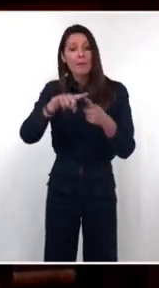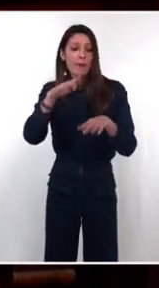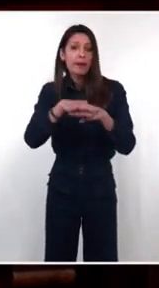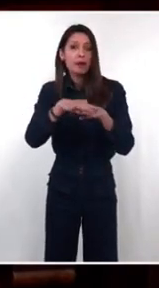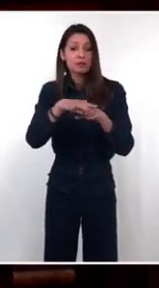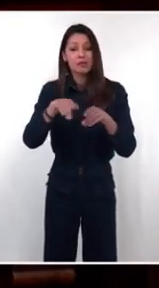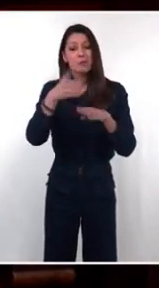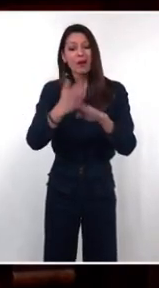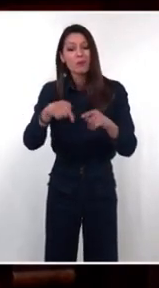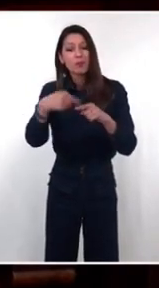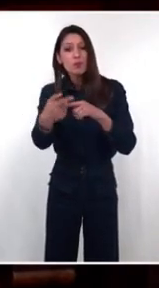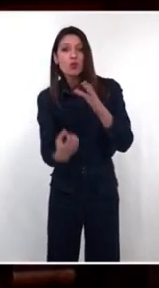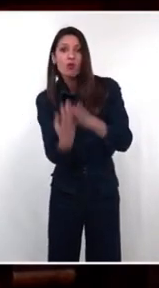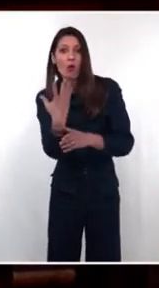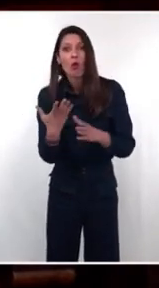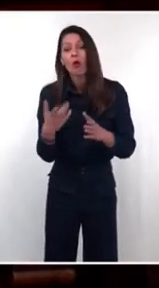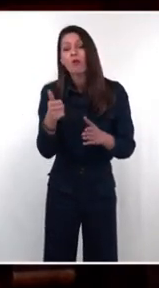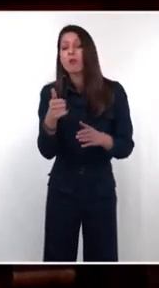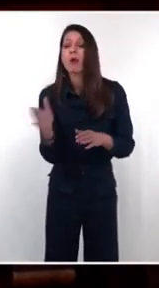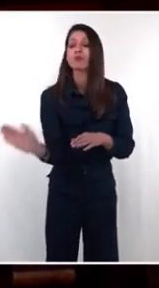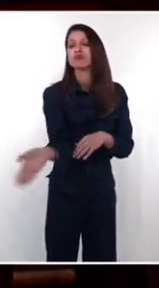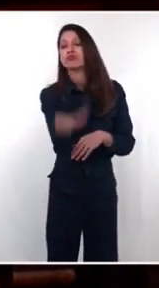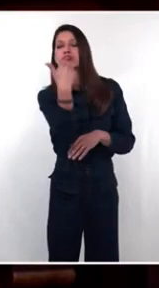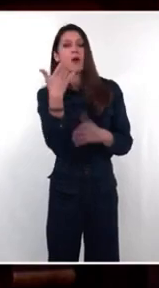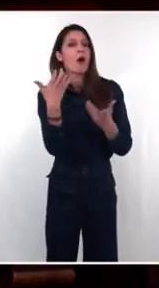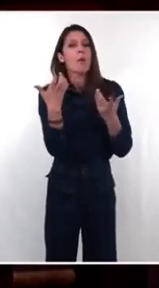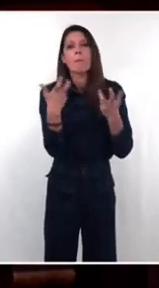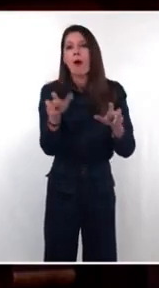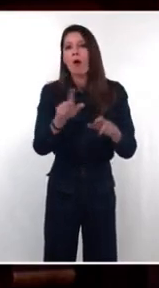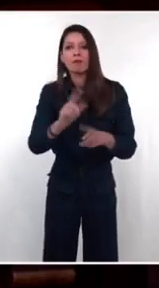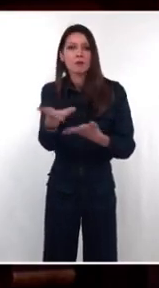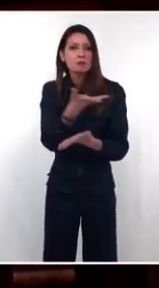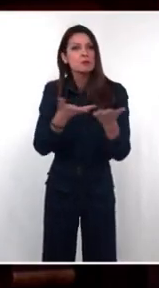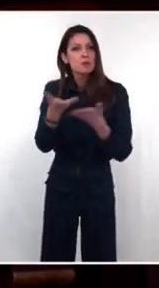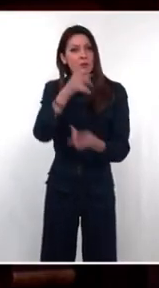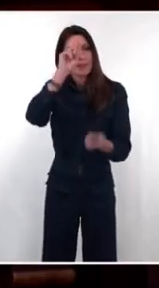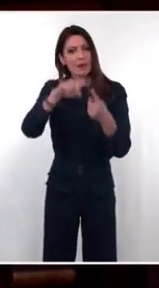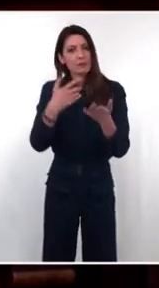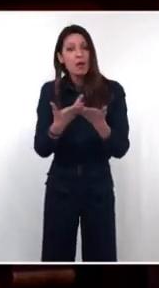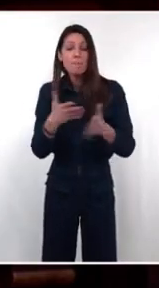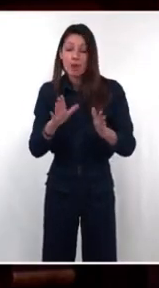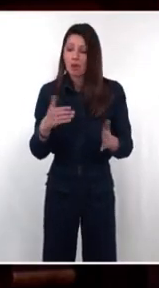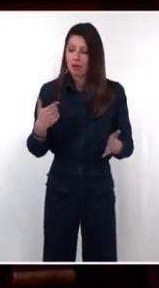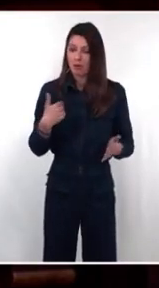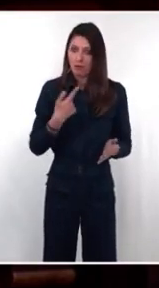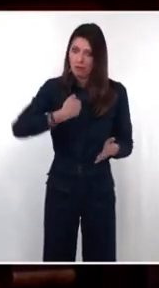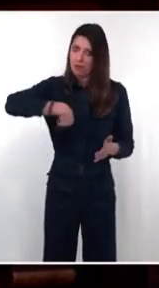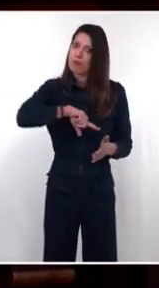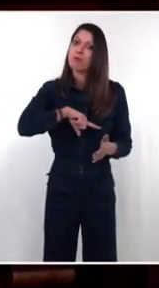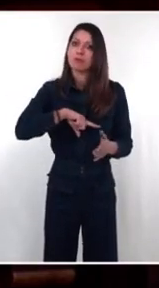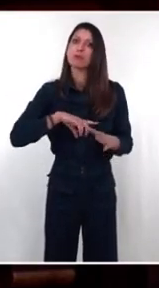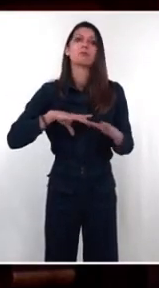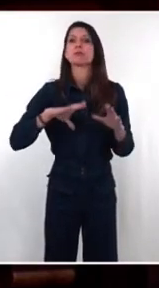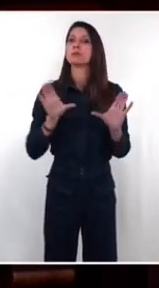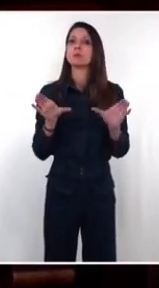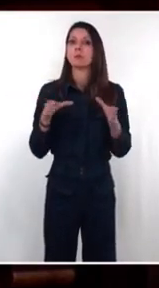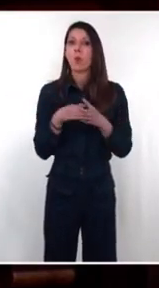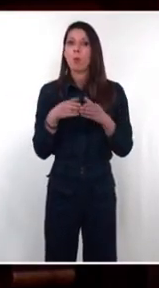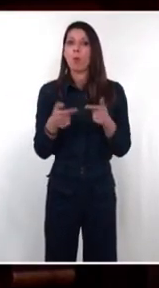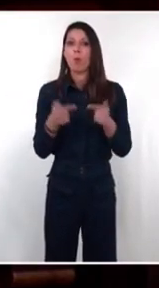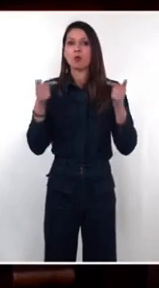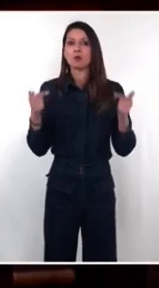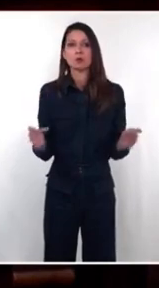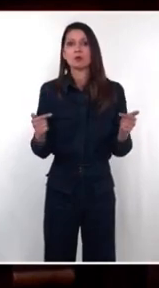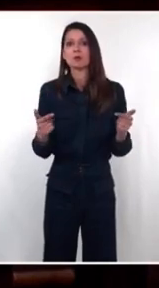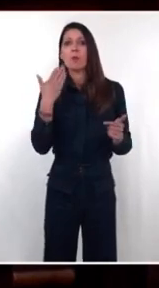parce que vous n'avez pas envie qu'on en parle. Sauf que nous, depuis la place qui est la nôtre sur les bancs de l'opposition, si